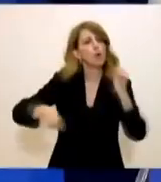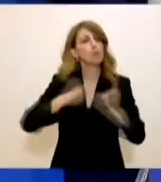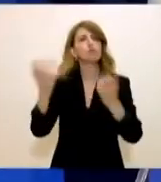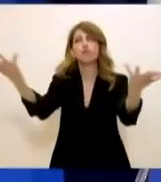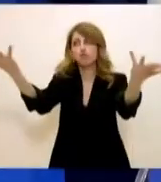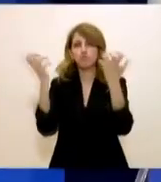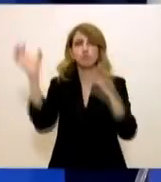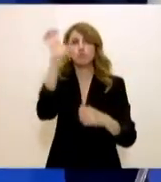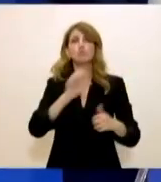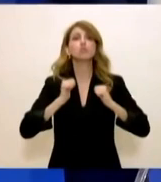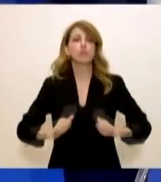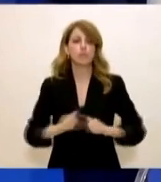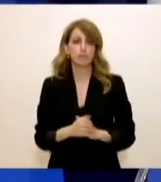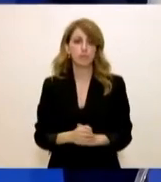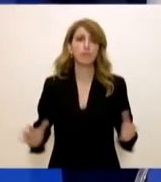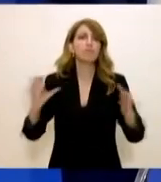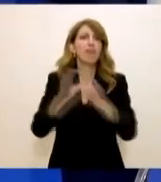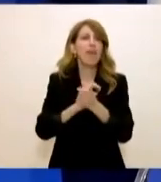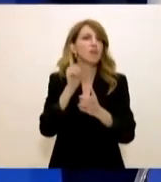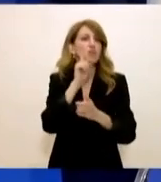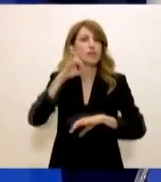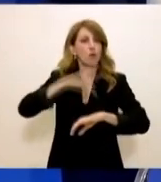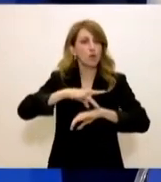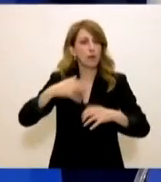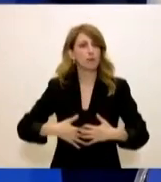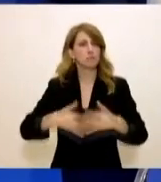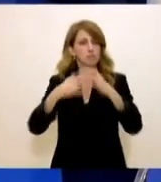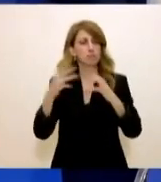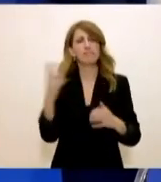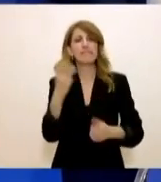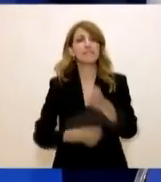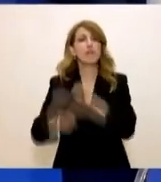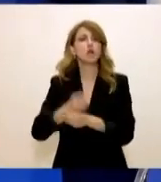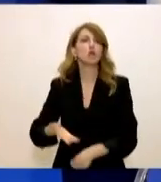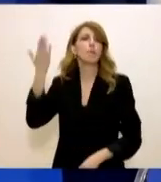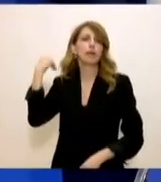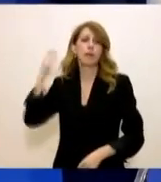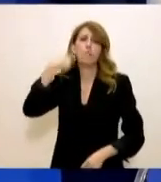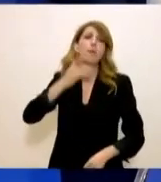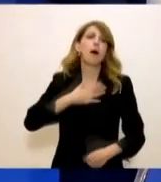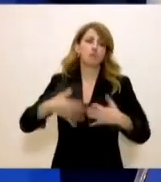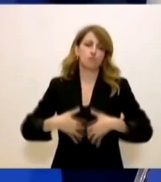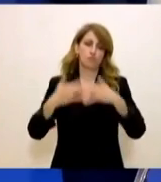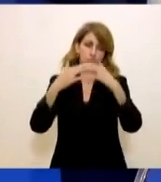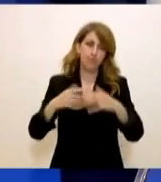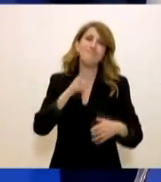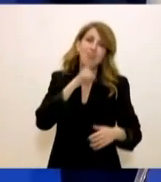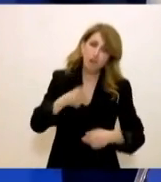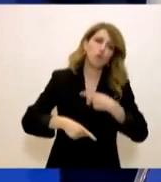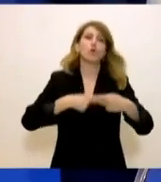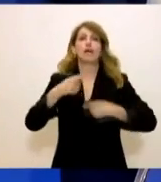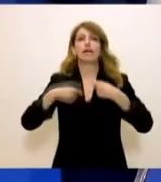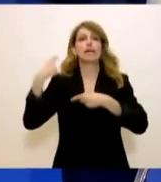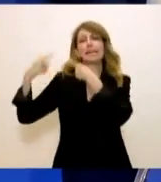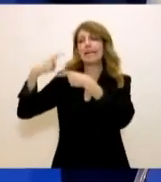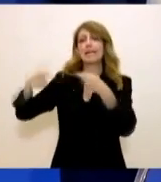πάτρας ιδρύθηκε πριν 33 χρόνια από την αείμνηστη μητέρα μου αυτή την κληρονομιά τη συνεχίζω